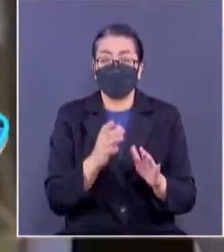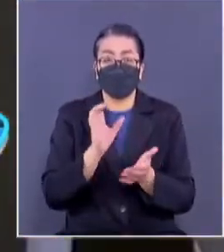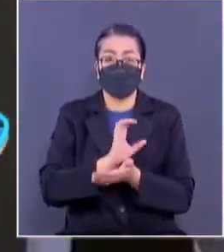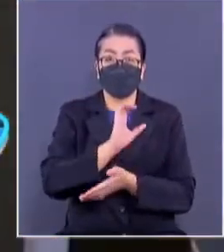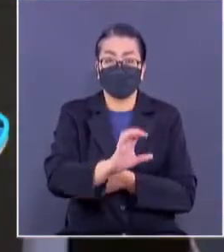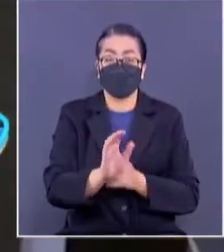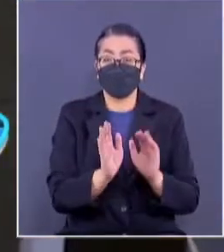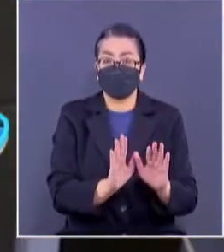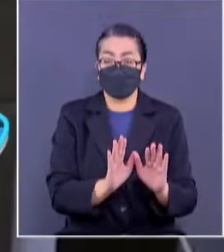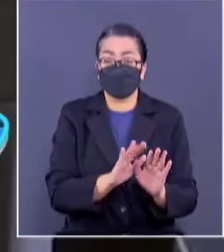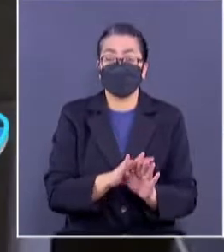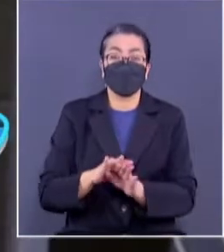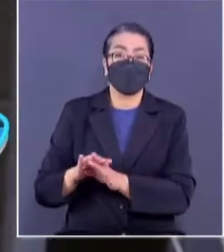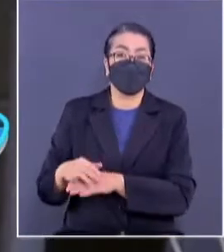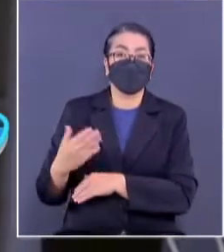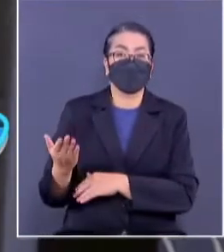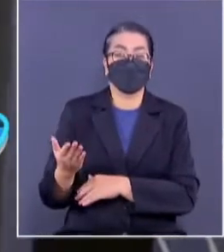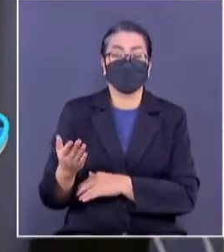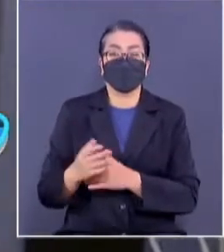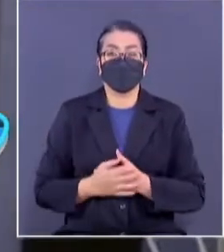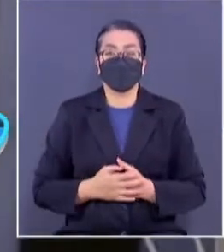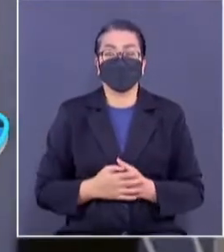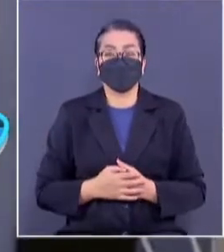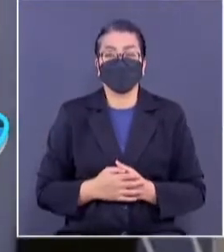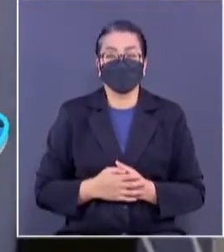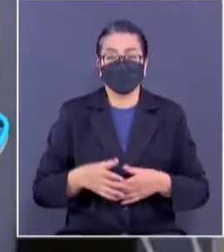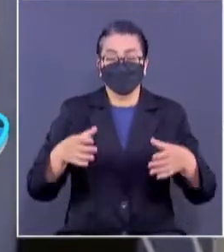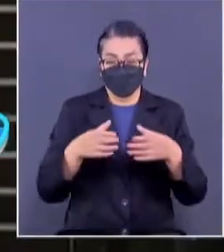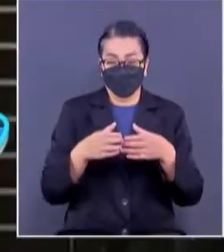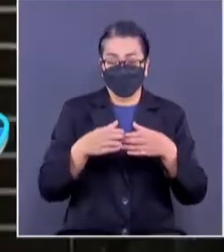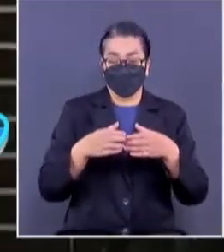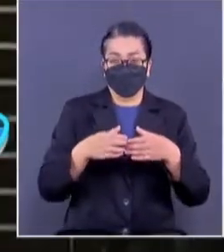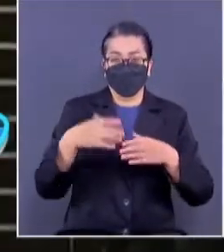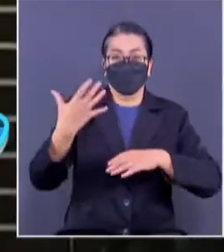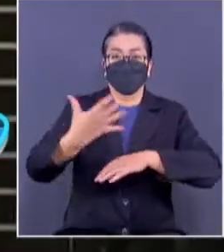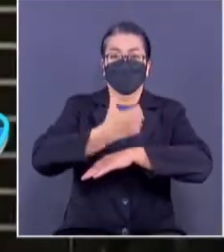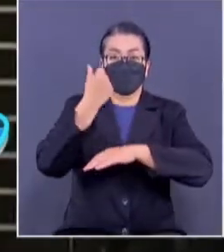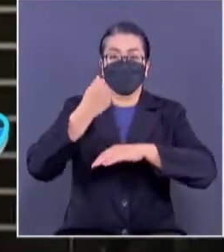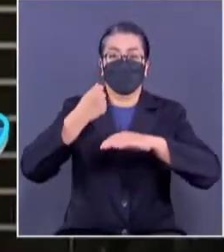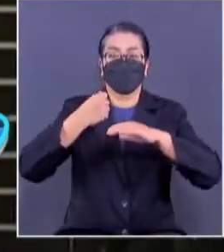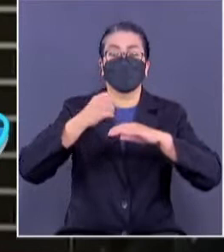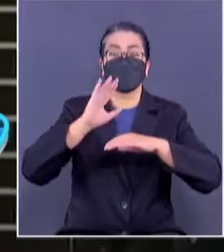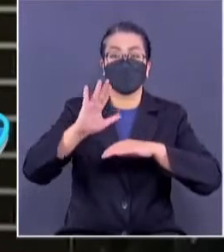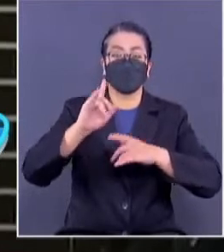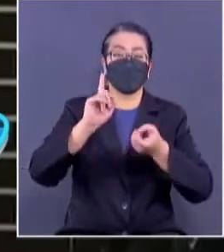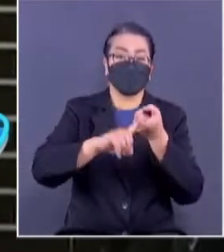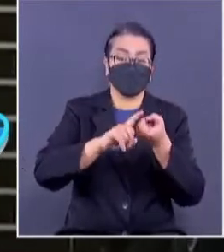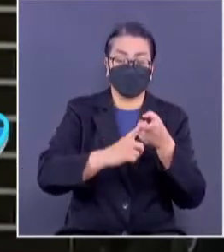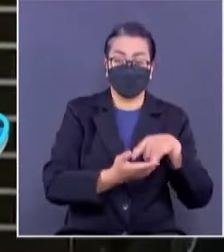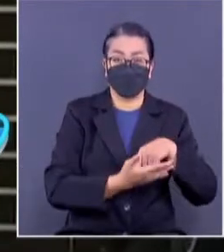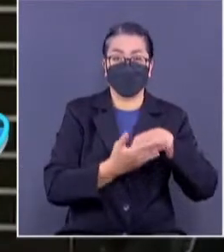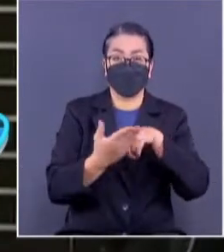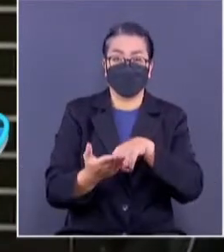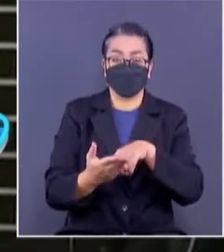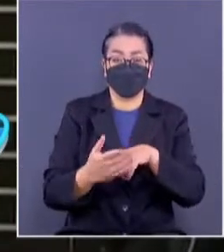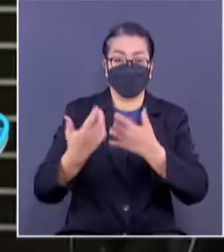ครับส่วนอีกด้านนึงครับที่เป็นความเคลื่อนไหวก็คือพรรครัฐบาลของรัสเซียครับได้มีการเสนอให้มี